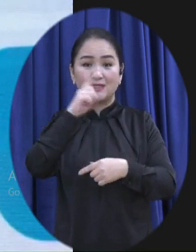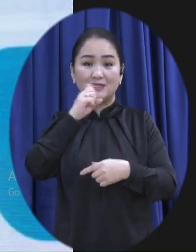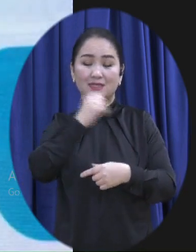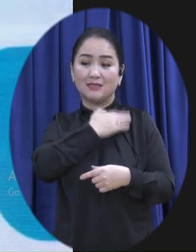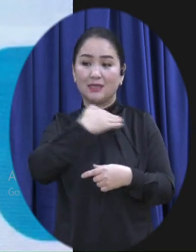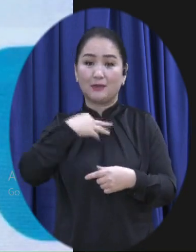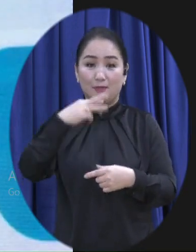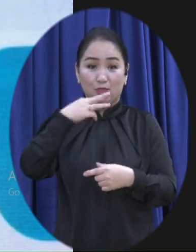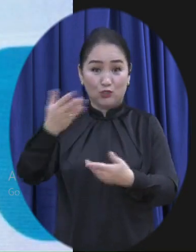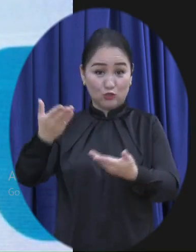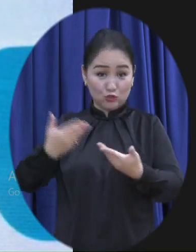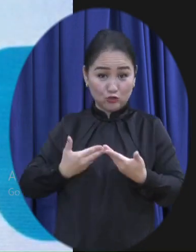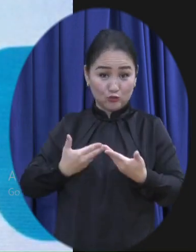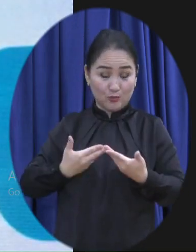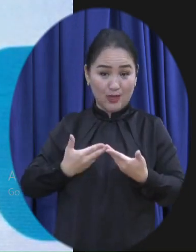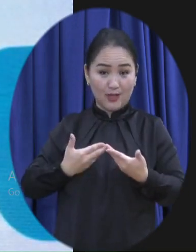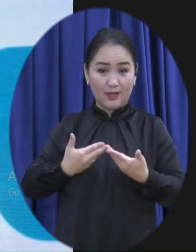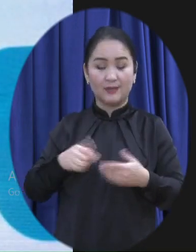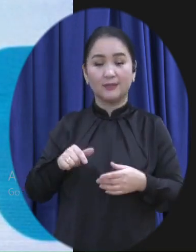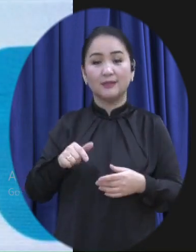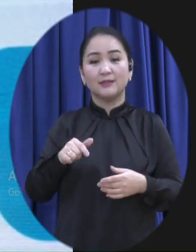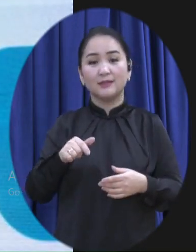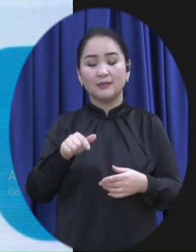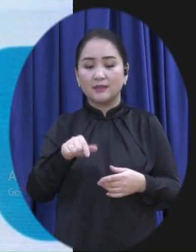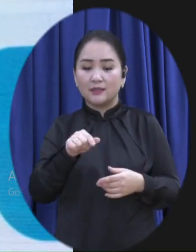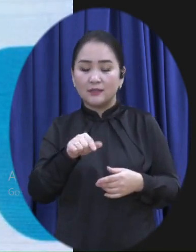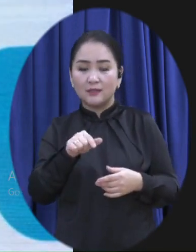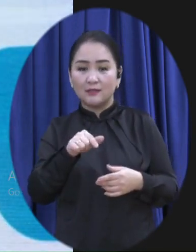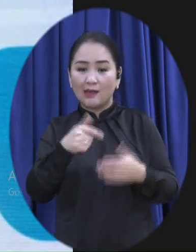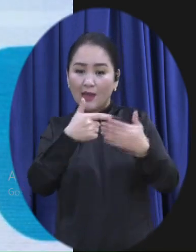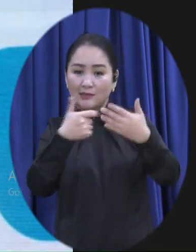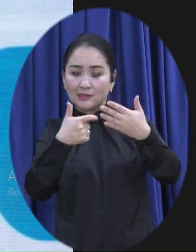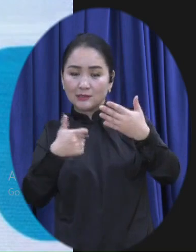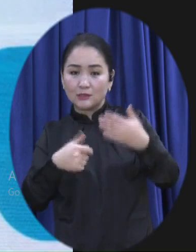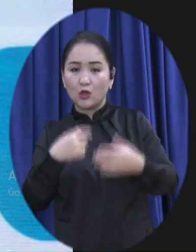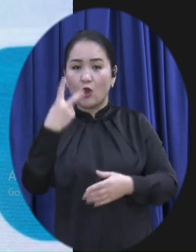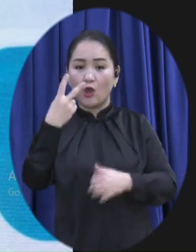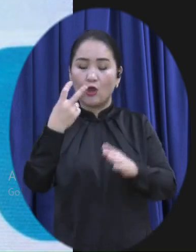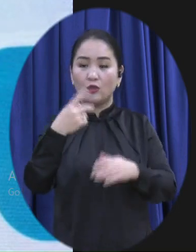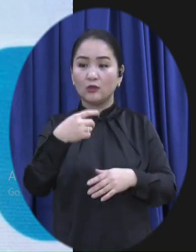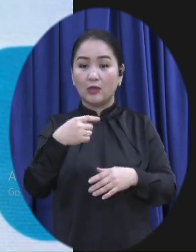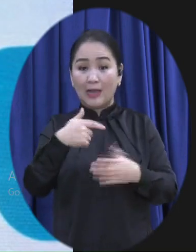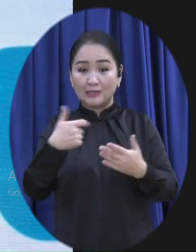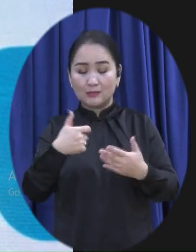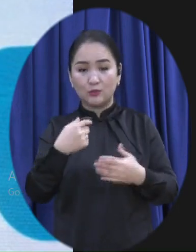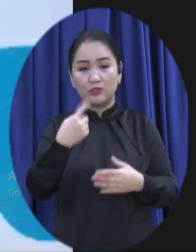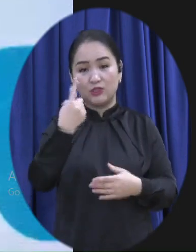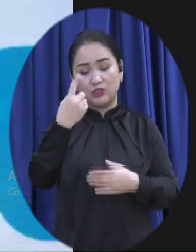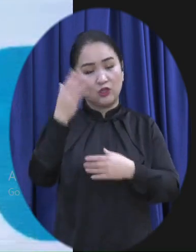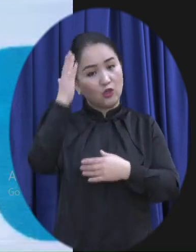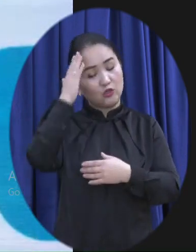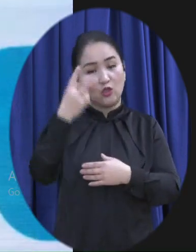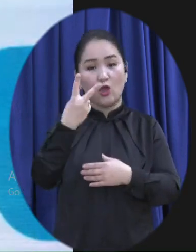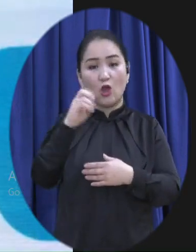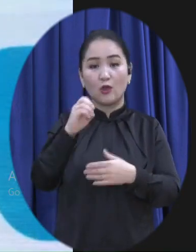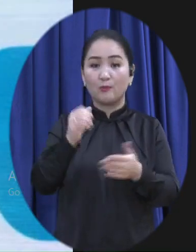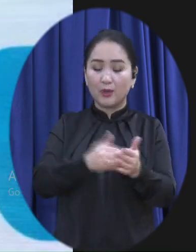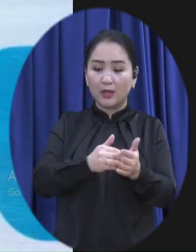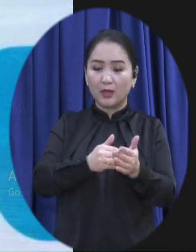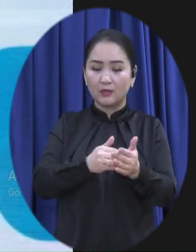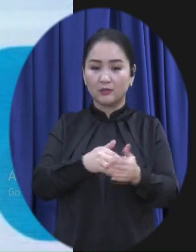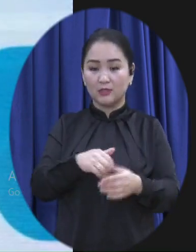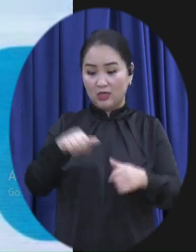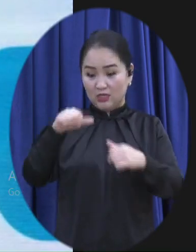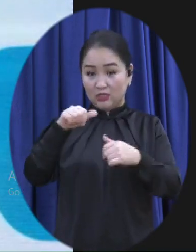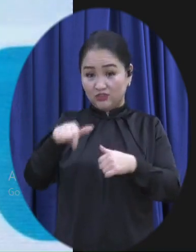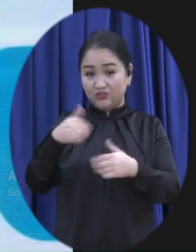бидэнд өгсөн. Гэхдээ эдгээр зүйлсийг хасах юм бол хоногийн 20,000 болно гэдэг жаа. Гэхдээ энэ одоо хөлсийг төлж чадахгүй иргэд